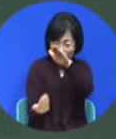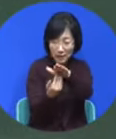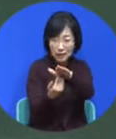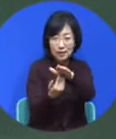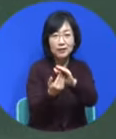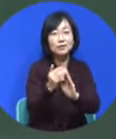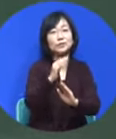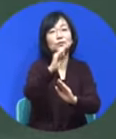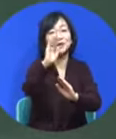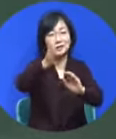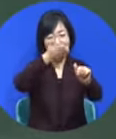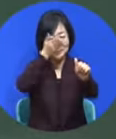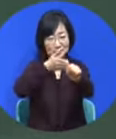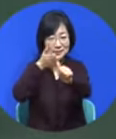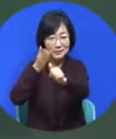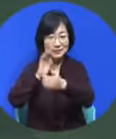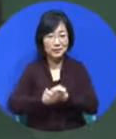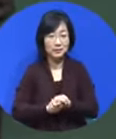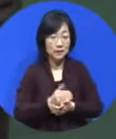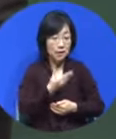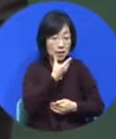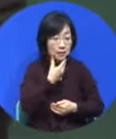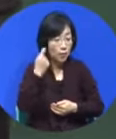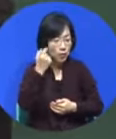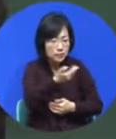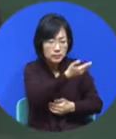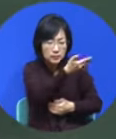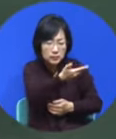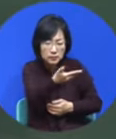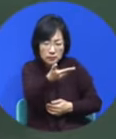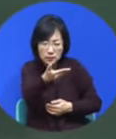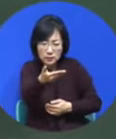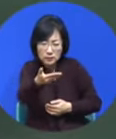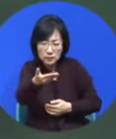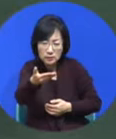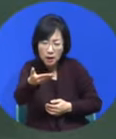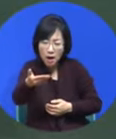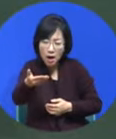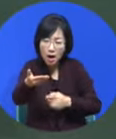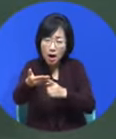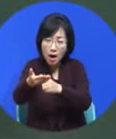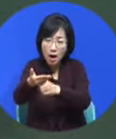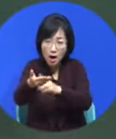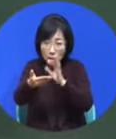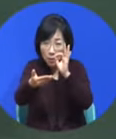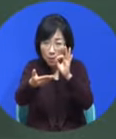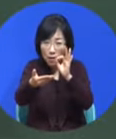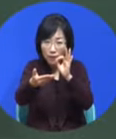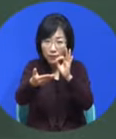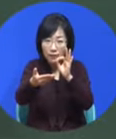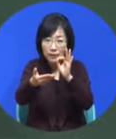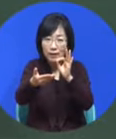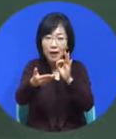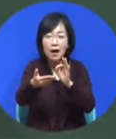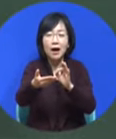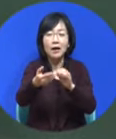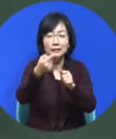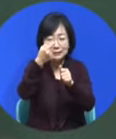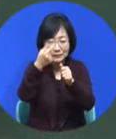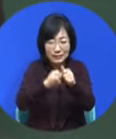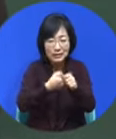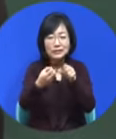바랍니다 자이 복음의 흐름을 쳐다보면 이게 보여요 when Flow